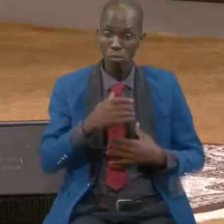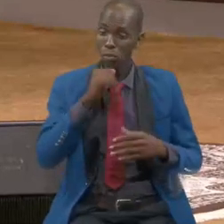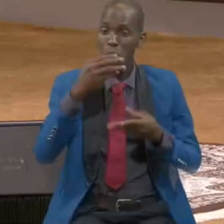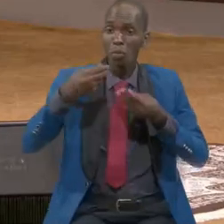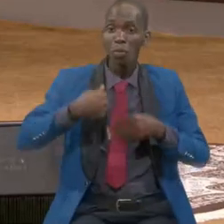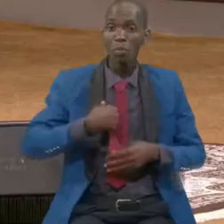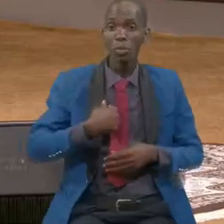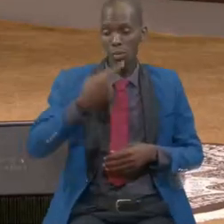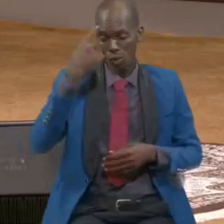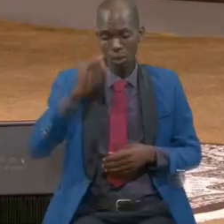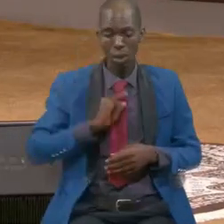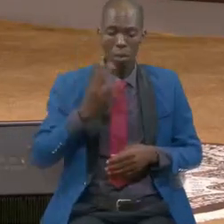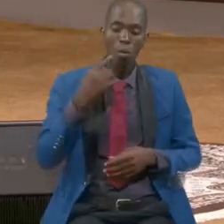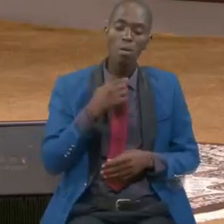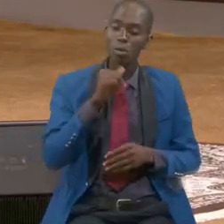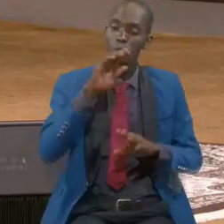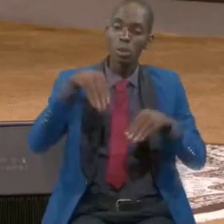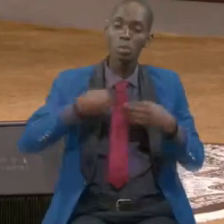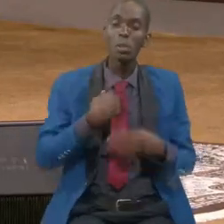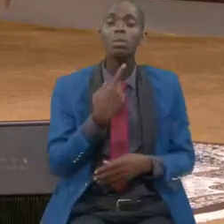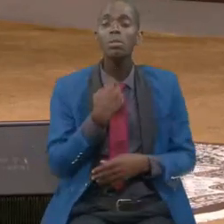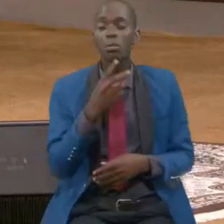ouais, pourquoi ou comment?